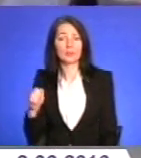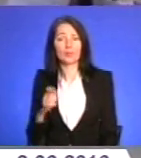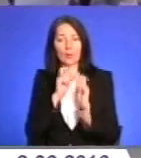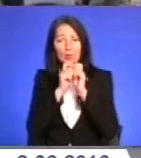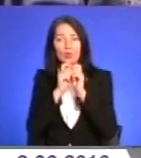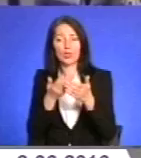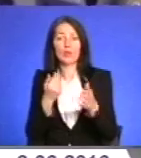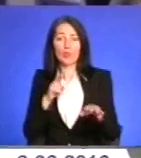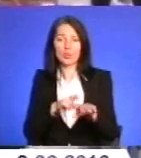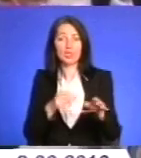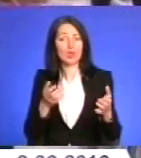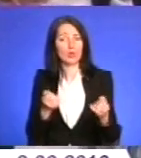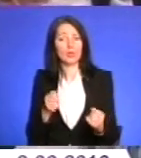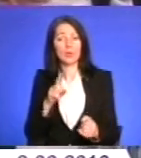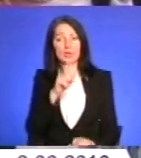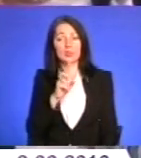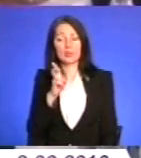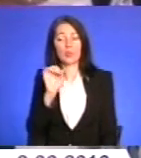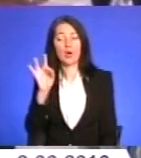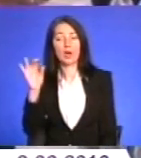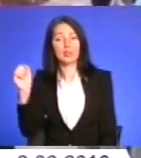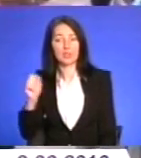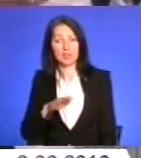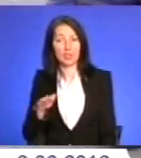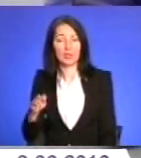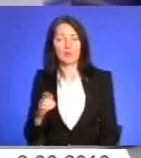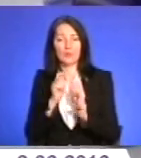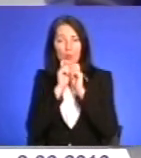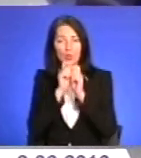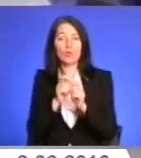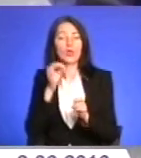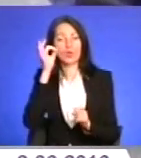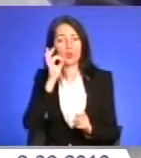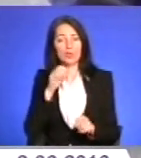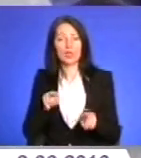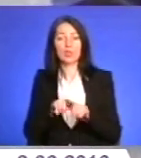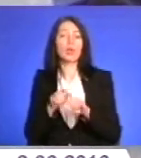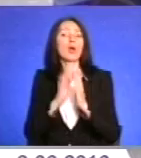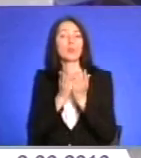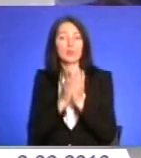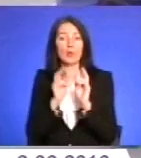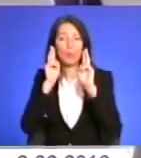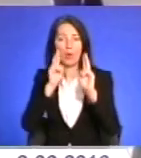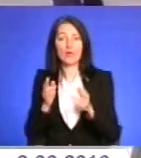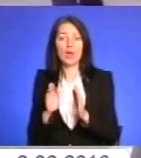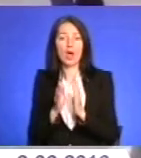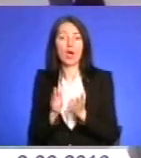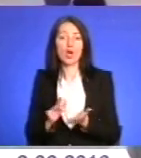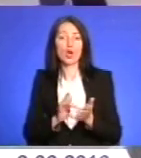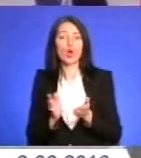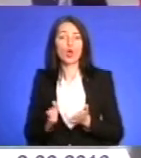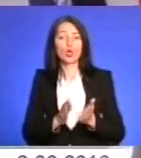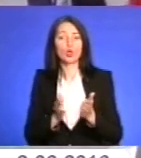від поліцейських отримали і збаражські діти. Вони подарували їм солодощі і пізнавальні буклети про правила дорожнього руху. Разом з